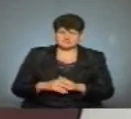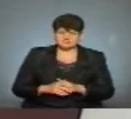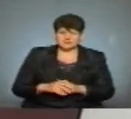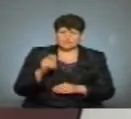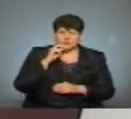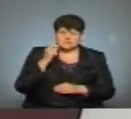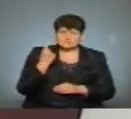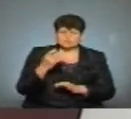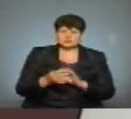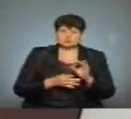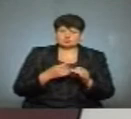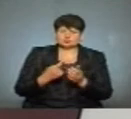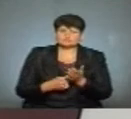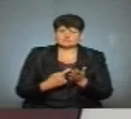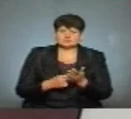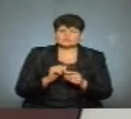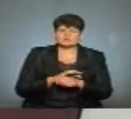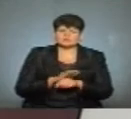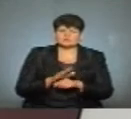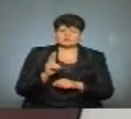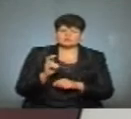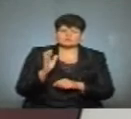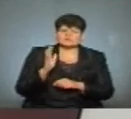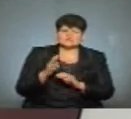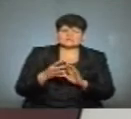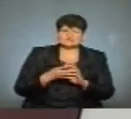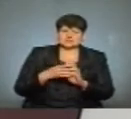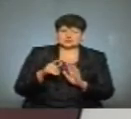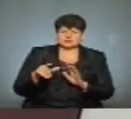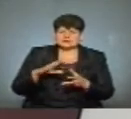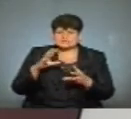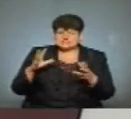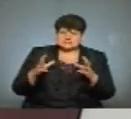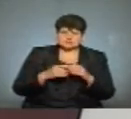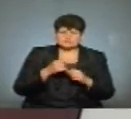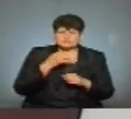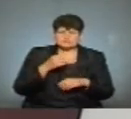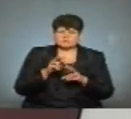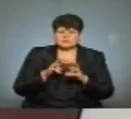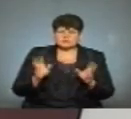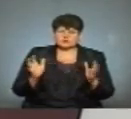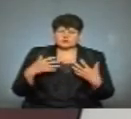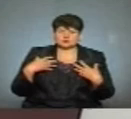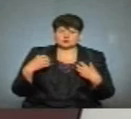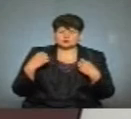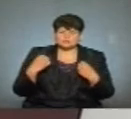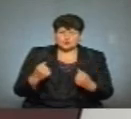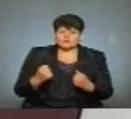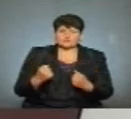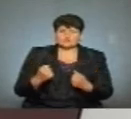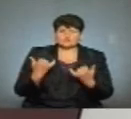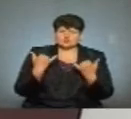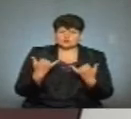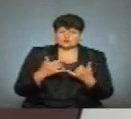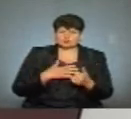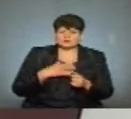Україні за добу коронавірус підтвердили 259 людей. Загалом, як повідомив міністр охорони здоров'я Максим Степанов, на сьогодні